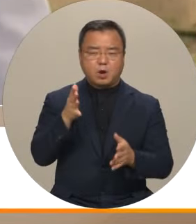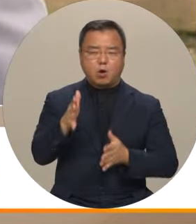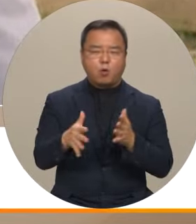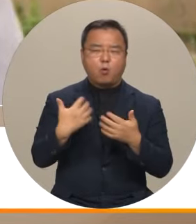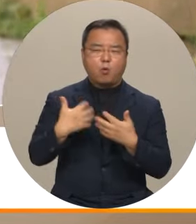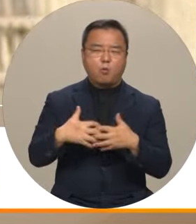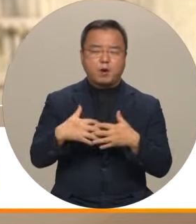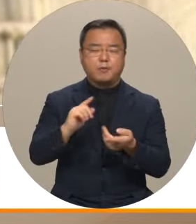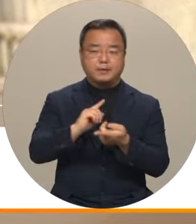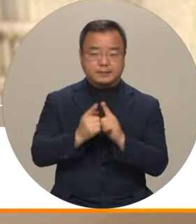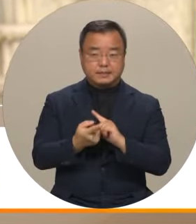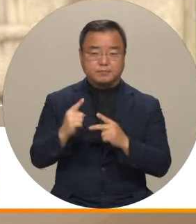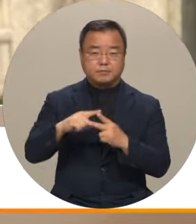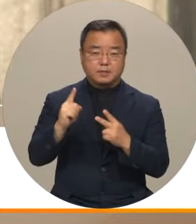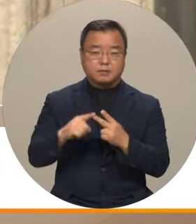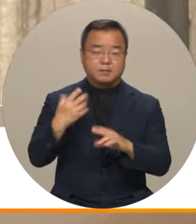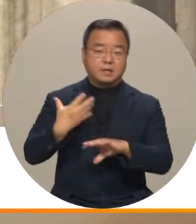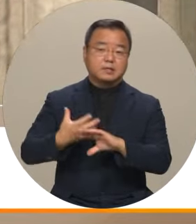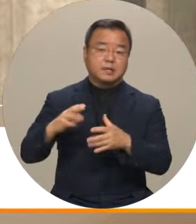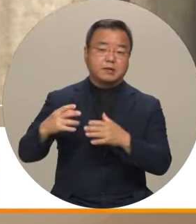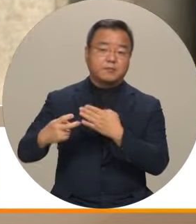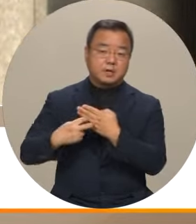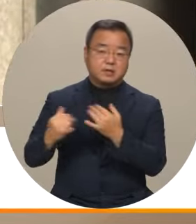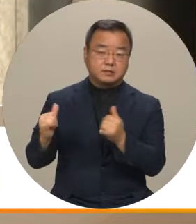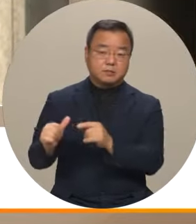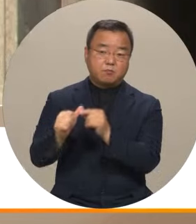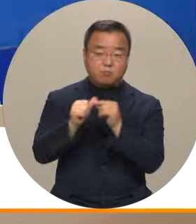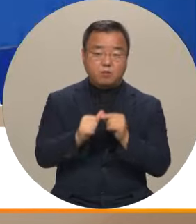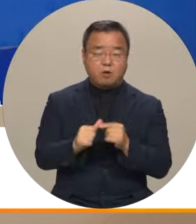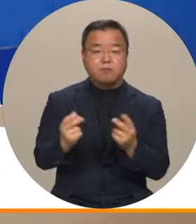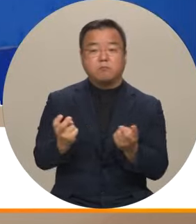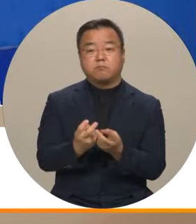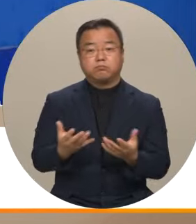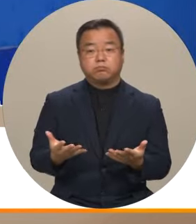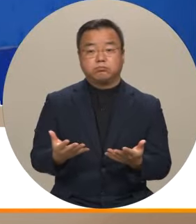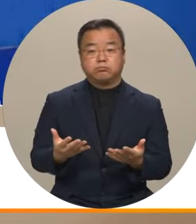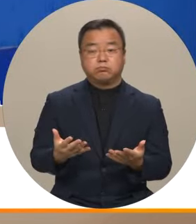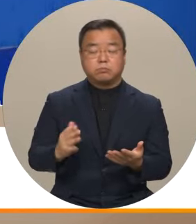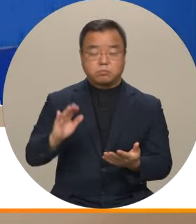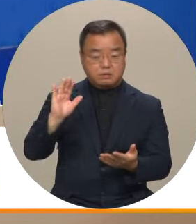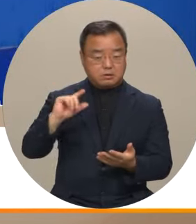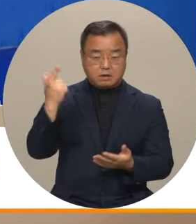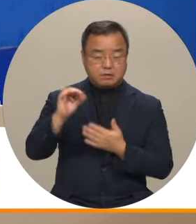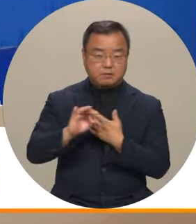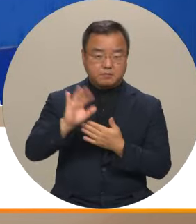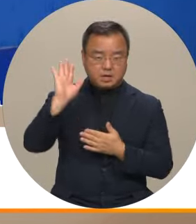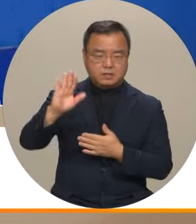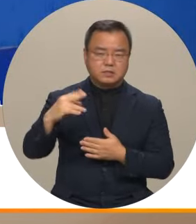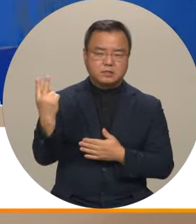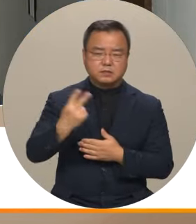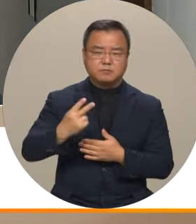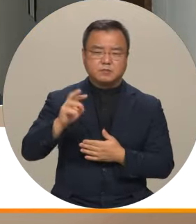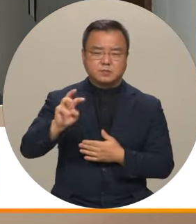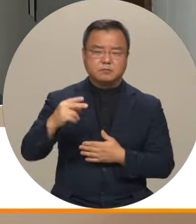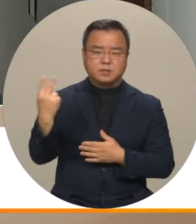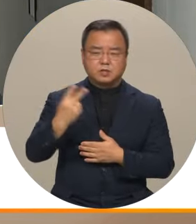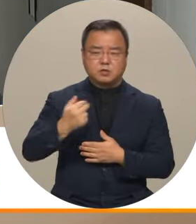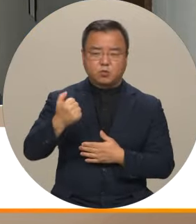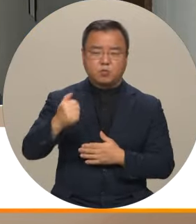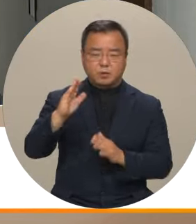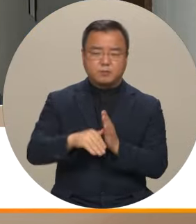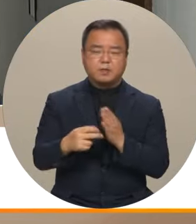대체하는지 외국에서 의사를 데려오는이 방법 없습니다 안 그러면 우리는 앞으로 2030년 50년에 더 의사가 적은 세상에서